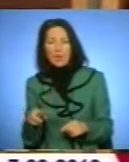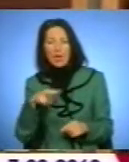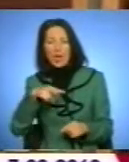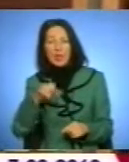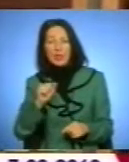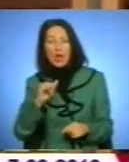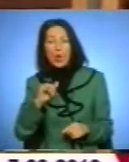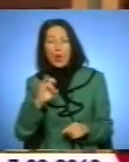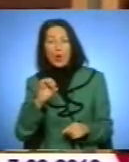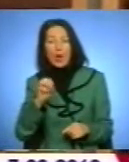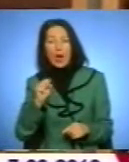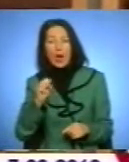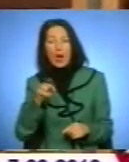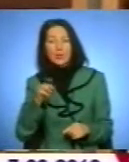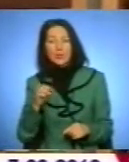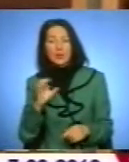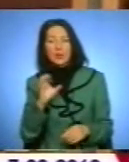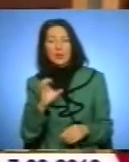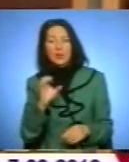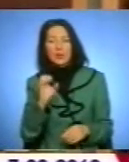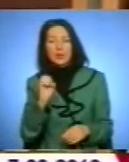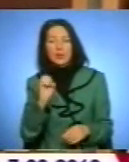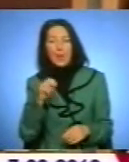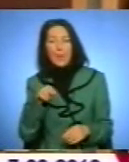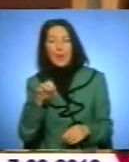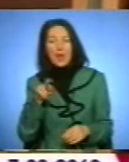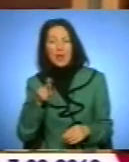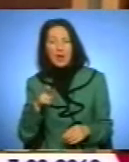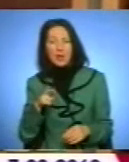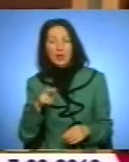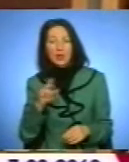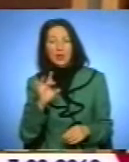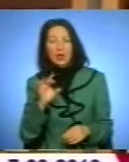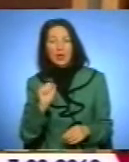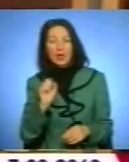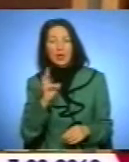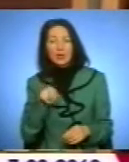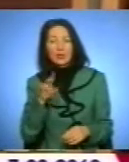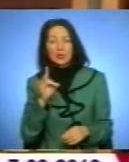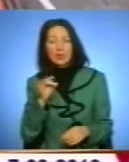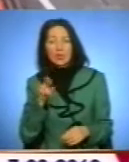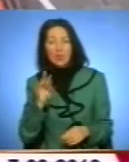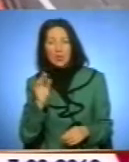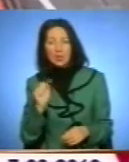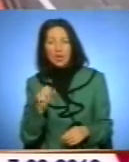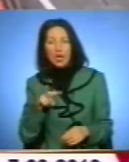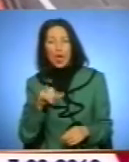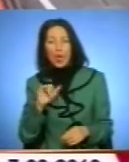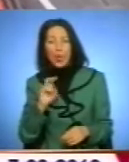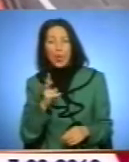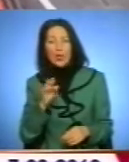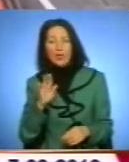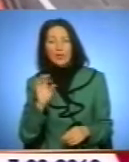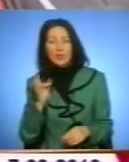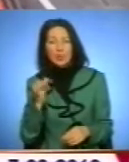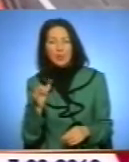лауреатів – Степан Сапиляк, Григорій Штонь, Роман Андріяшик, Роман Лубківський. Перегляд